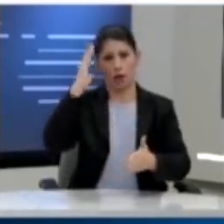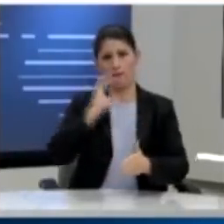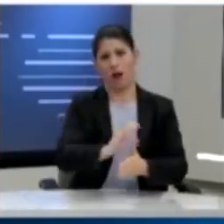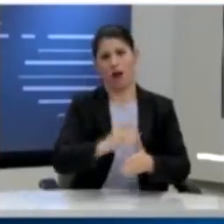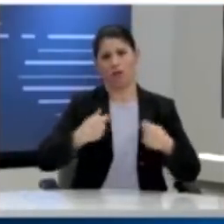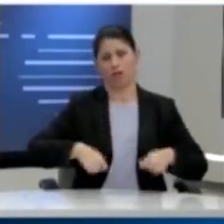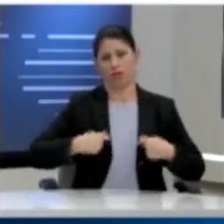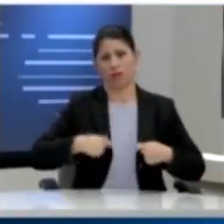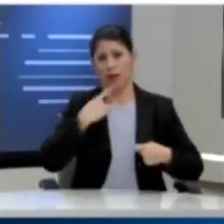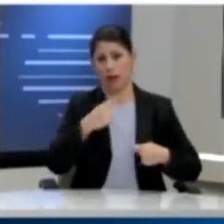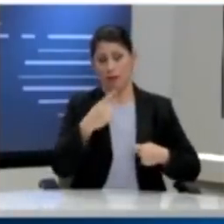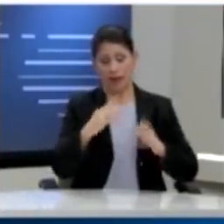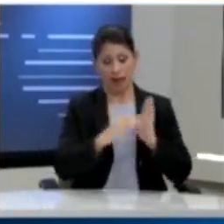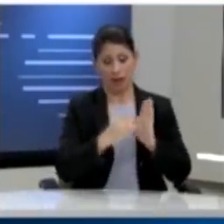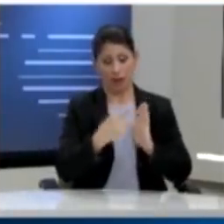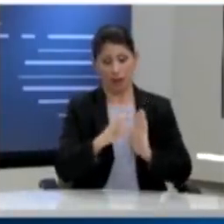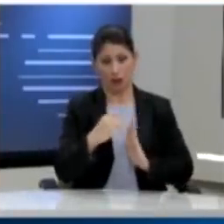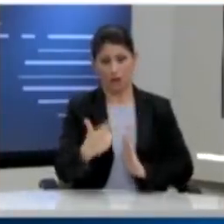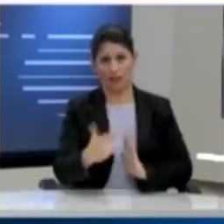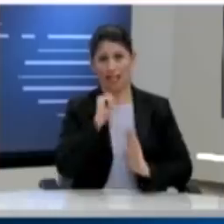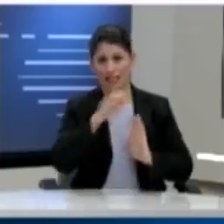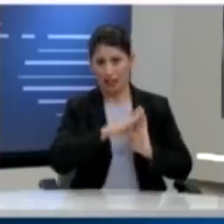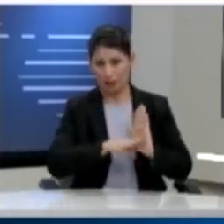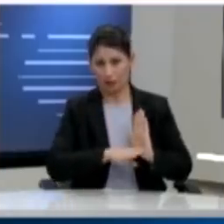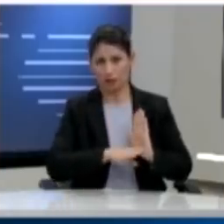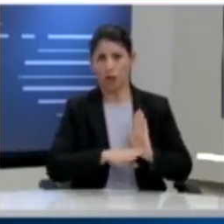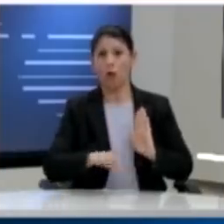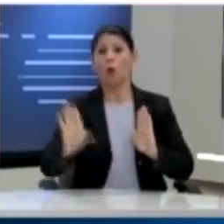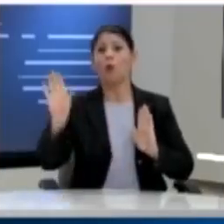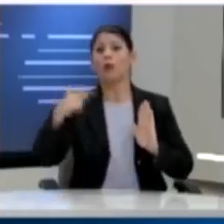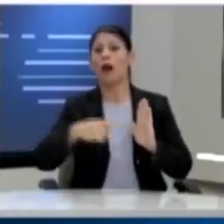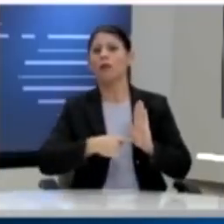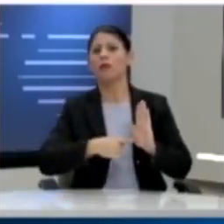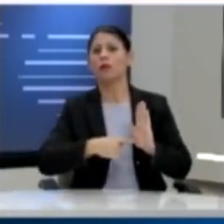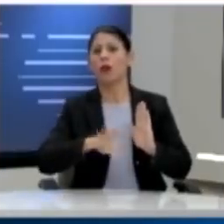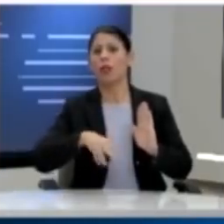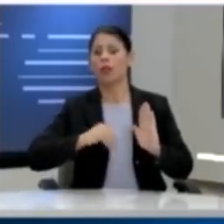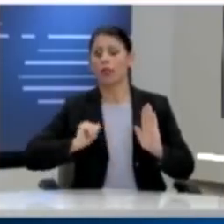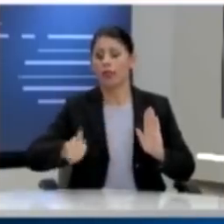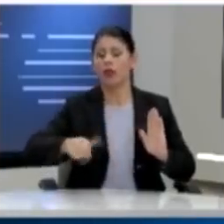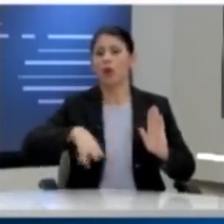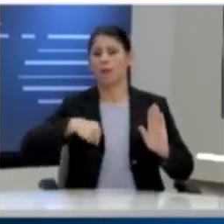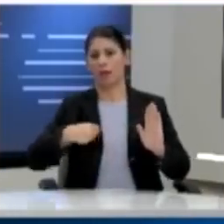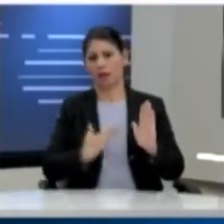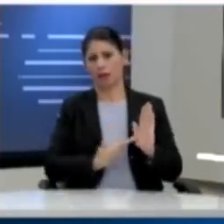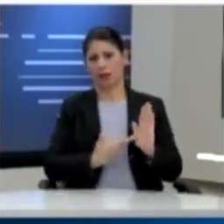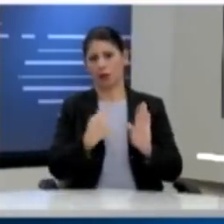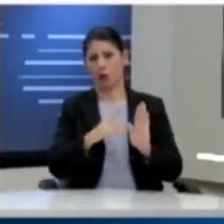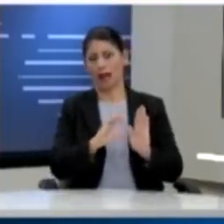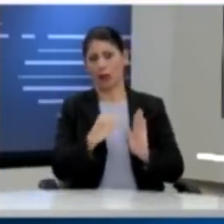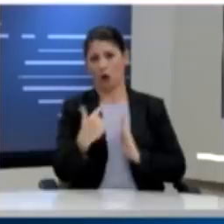Αναφερόμαστε στο άρθρο 107 του Συντάγματος. Ούτε αυτό δεν τολμήσατε να δεχτείτε. Θέσαμε